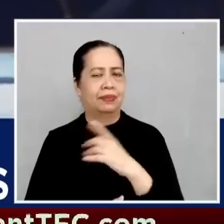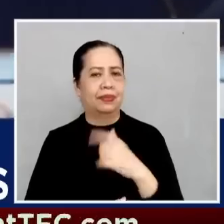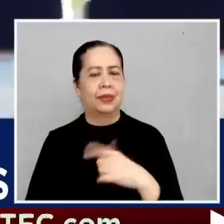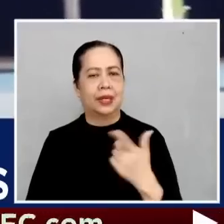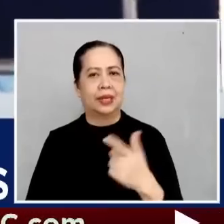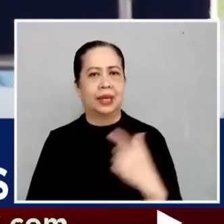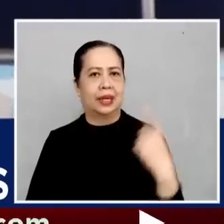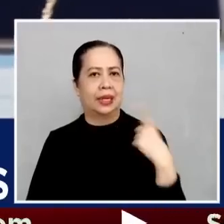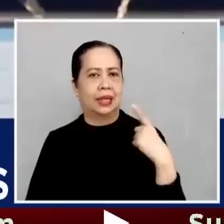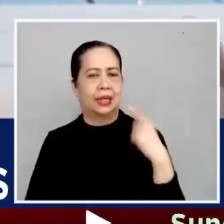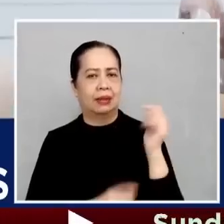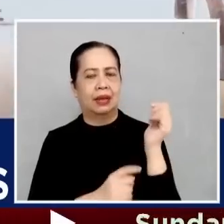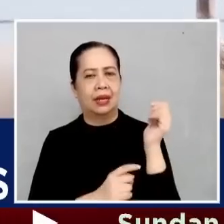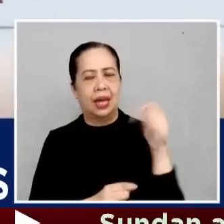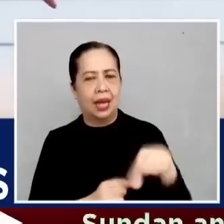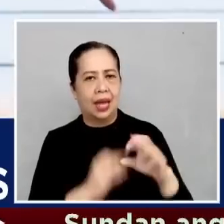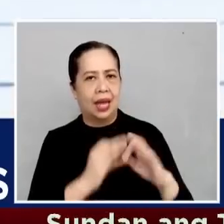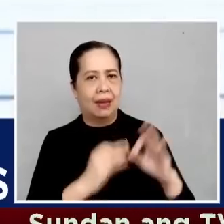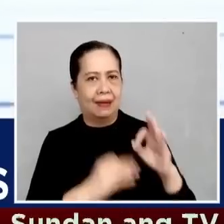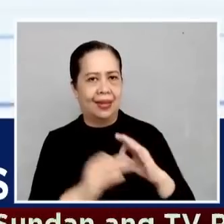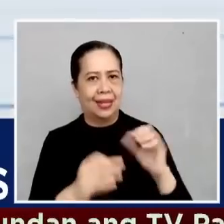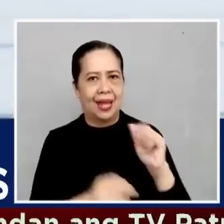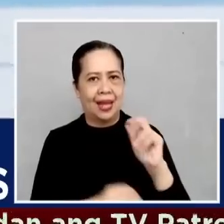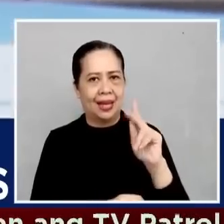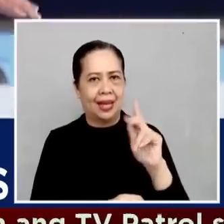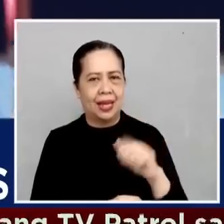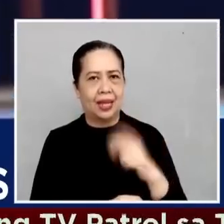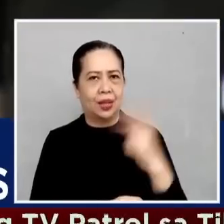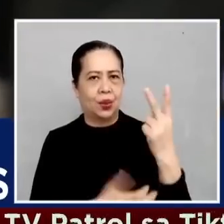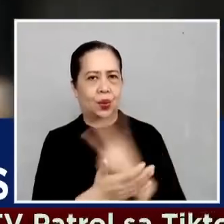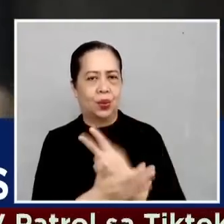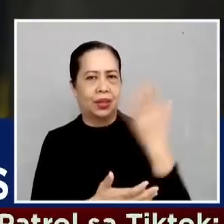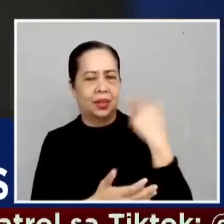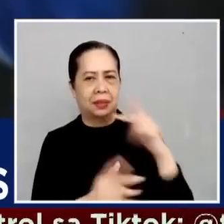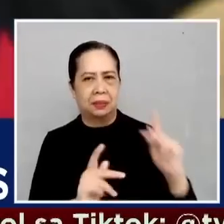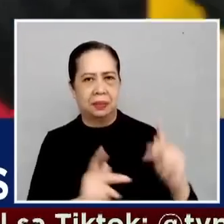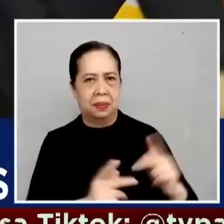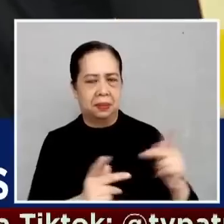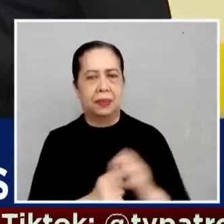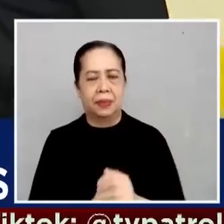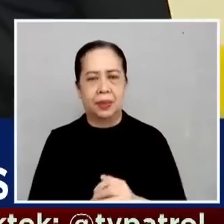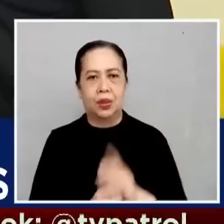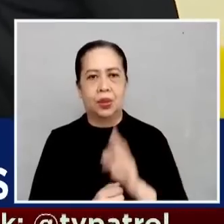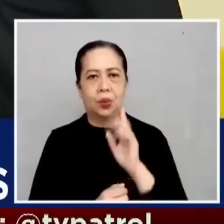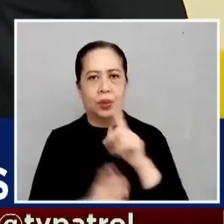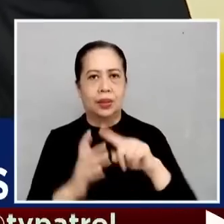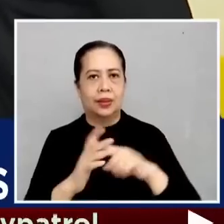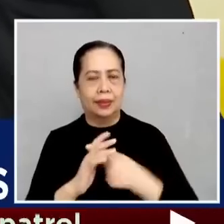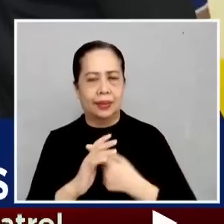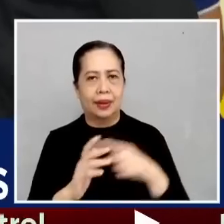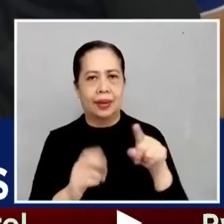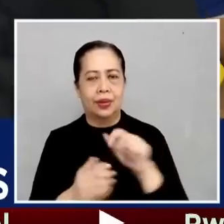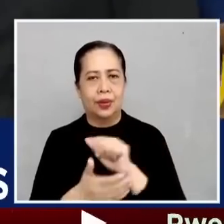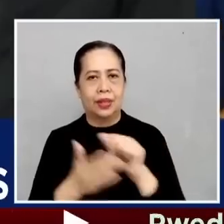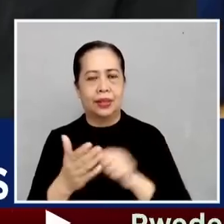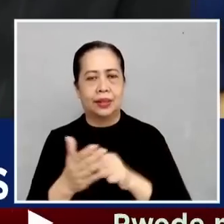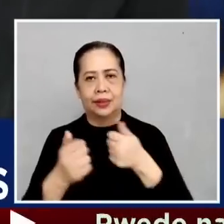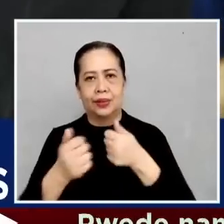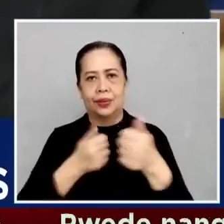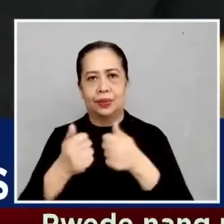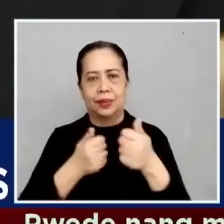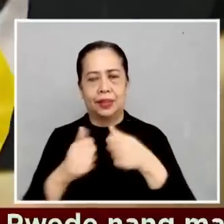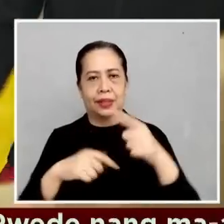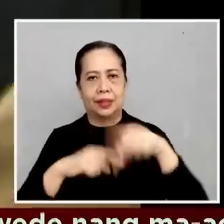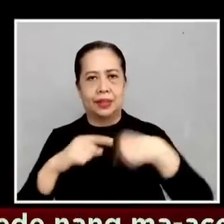na na-sprain sa Japan 2 linggo na ang nakalilipas. Magsisimula ang artistic gymnastics competition sa